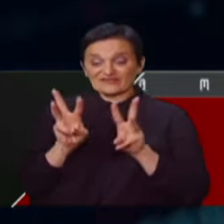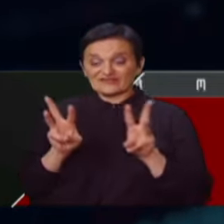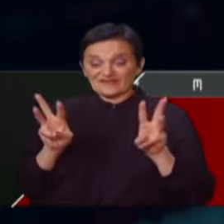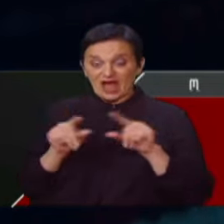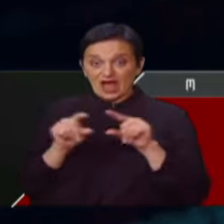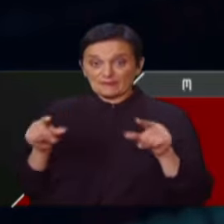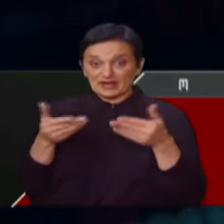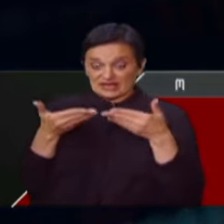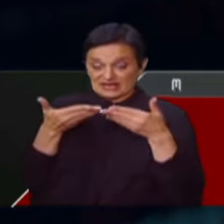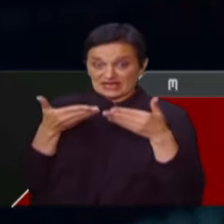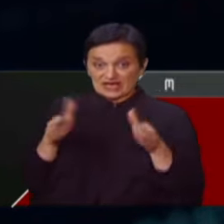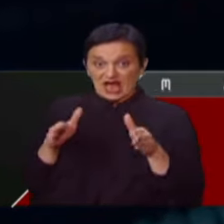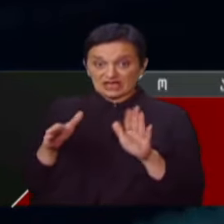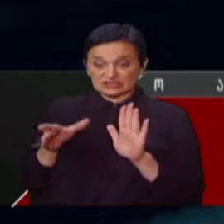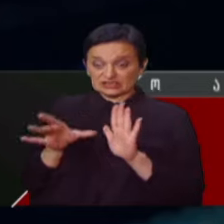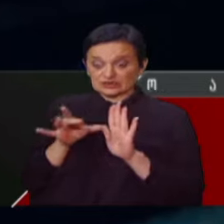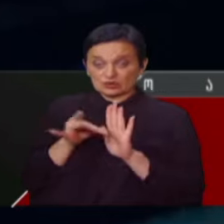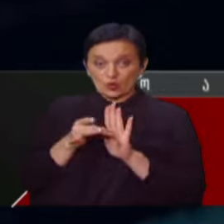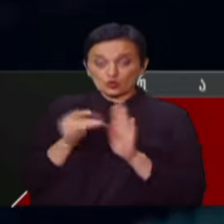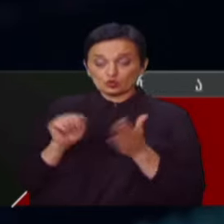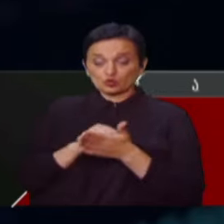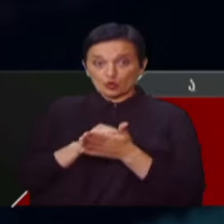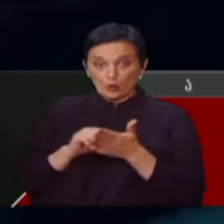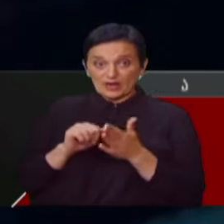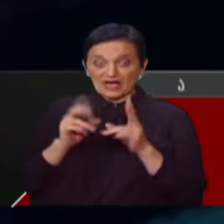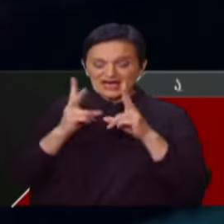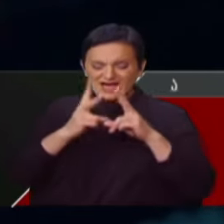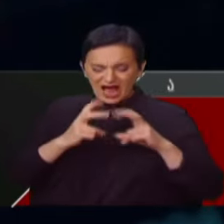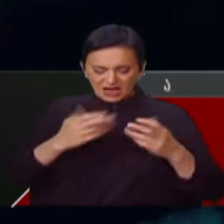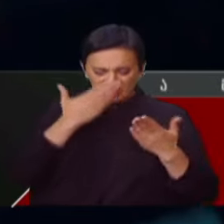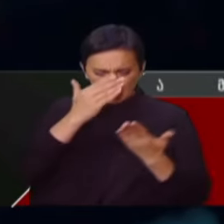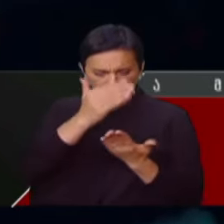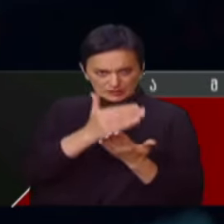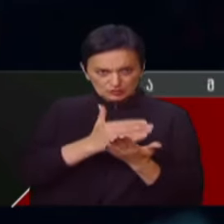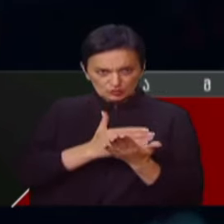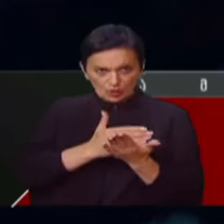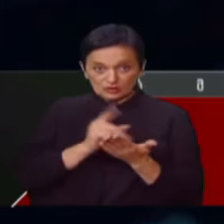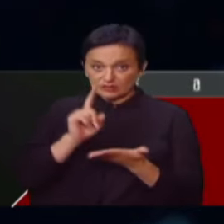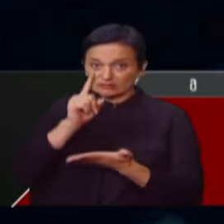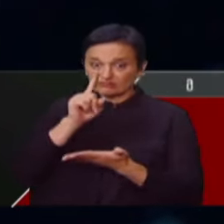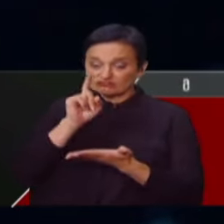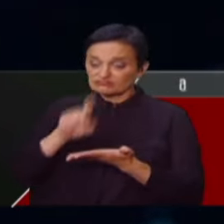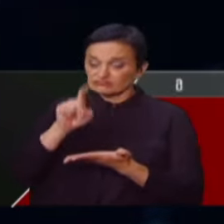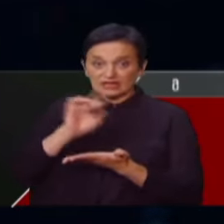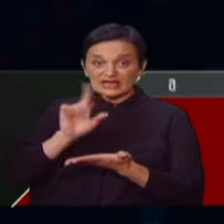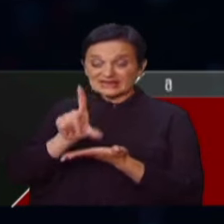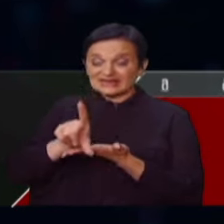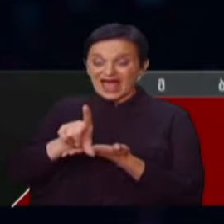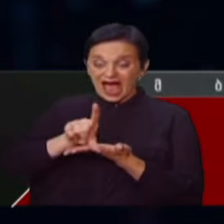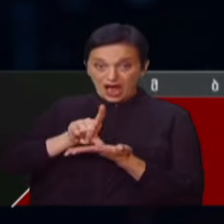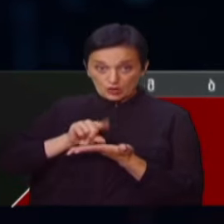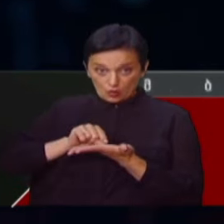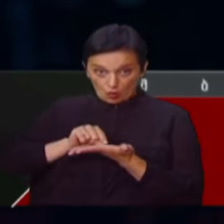ან გახსნათ მიმაგრებული დოკუმენტი, გადაამოწმეთ შეტყობინება. არ დააკლიკოთ ბმულს, დააკოპირეთ ის და